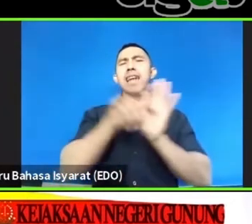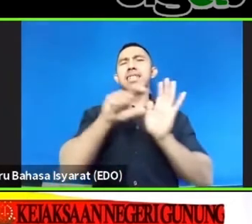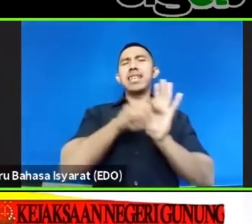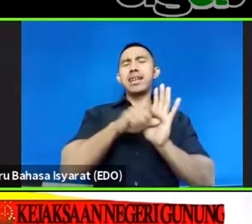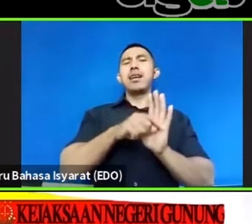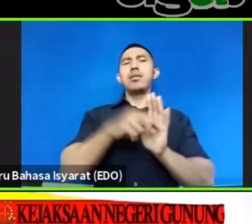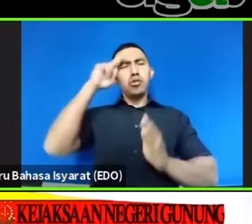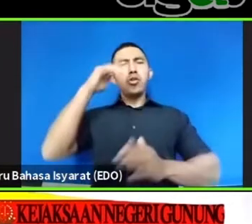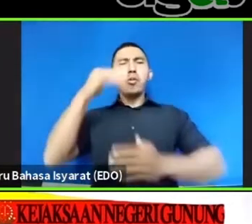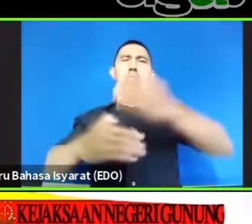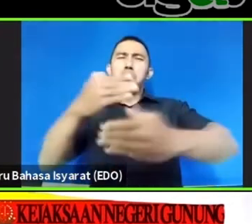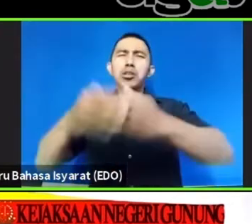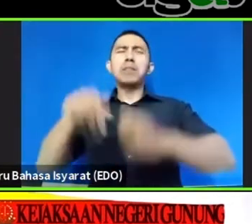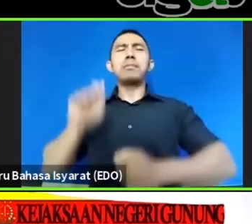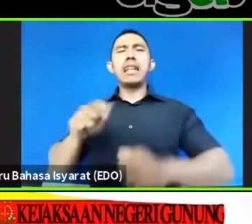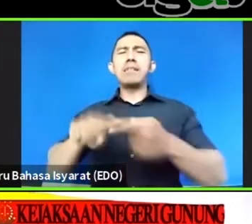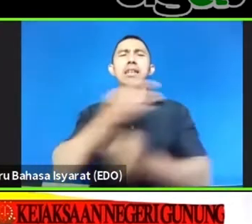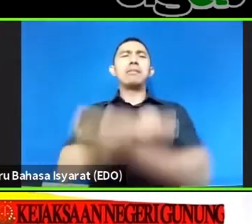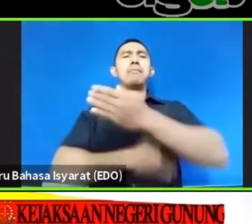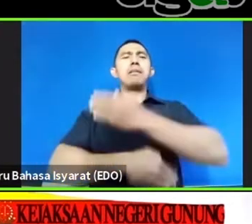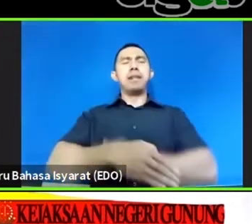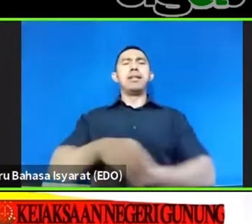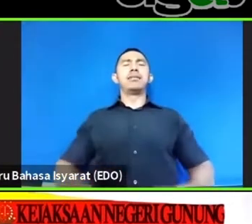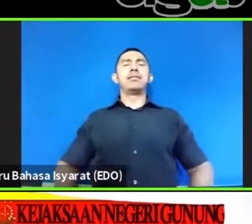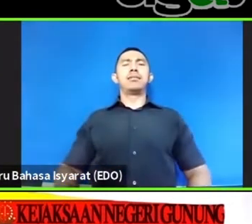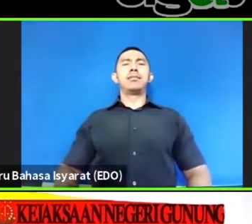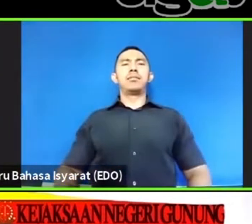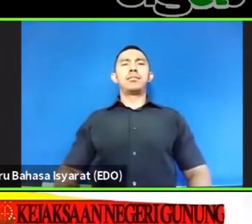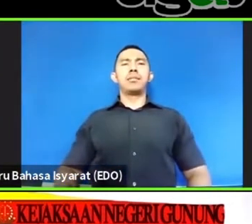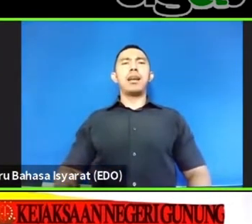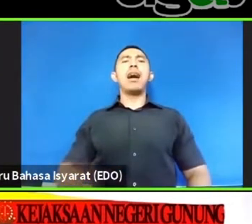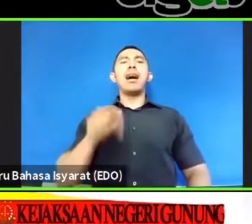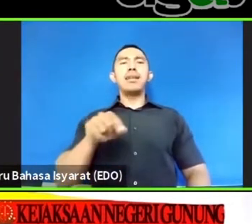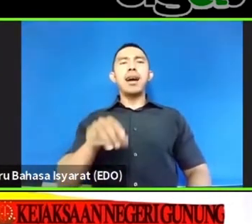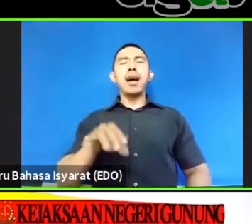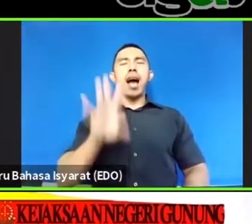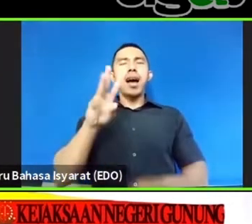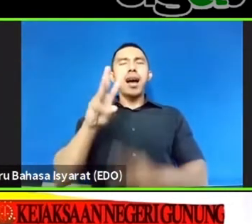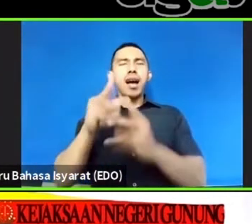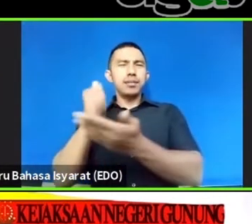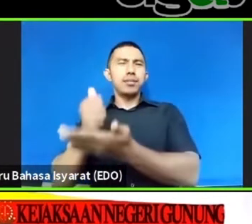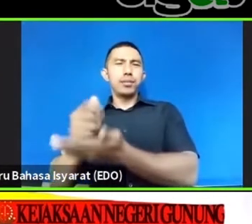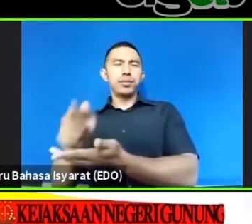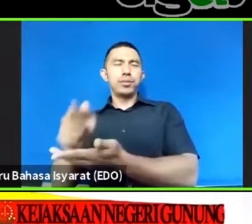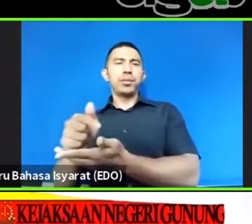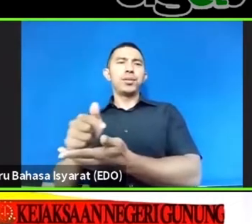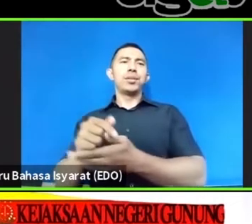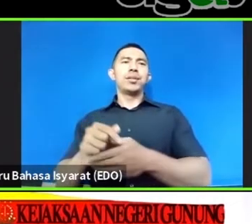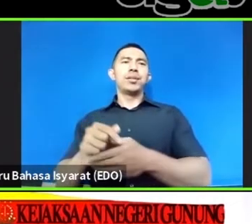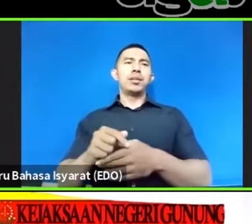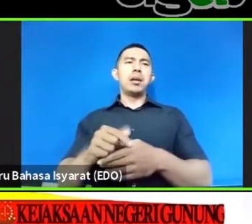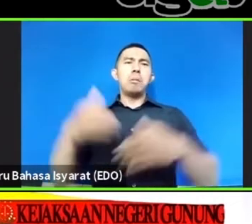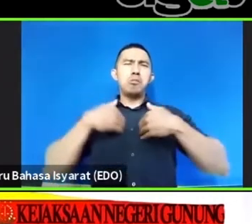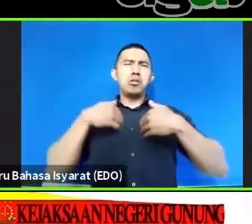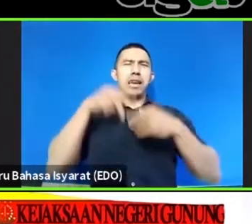proses persidangan teman-teman difabel yang berhadapan dengan hukum ada hal-hal tertentu yang mempunyai